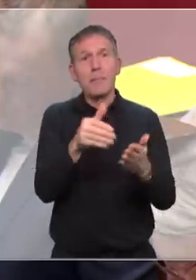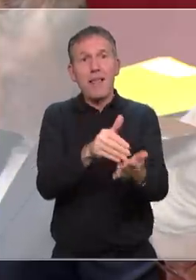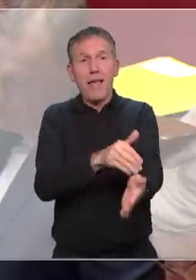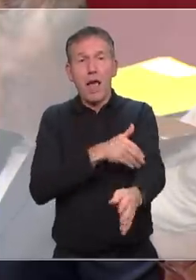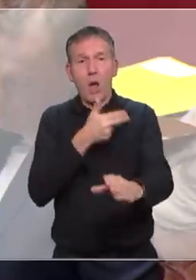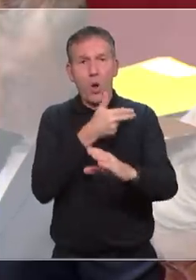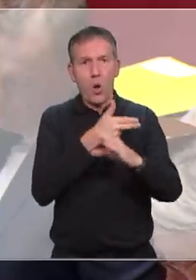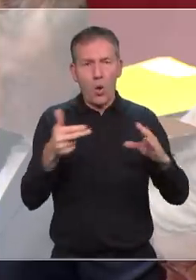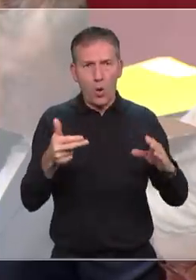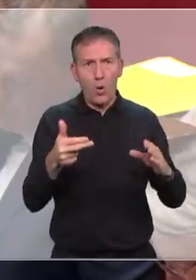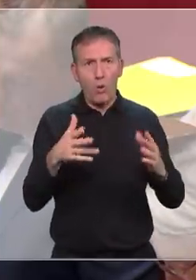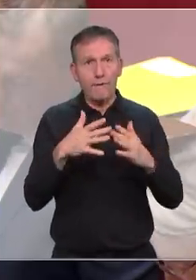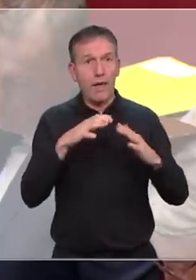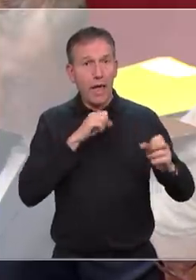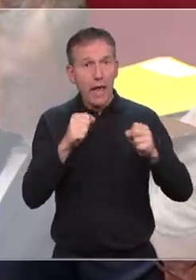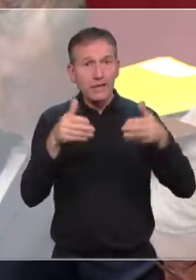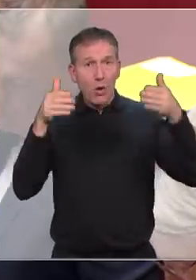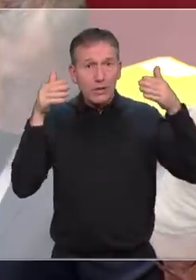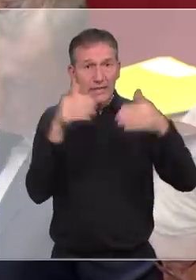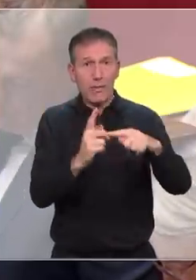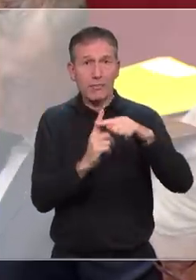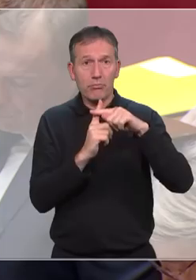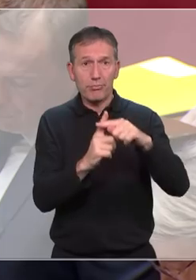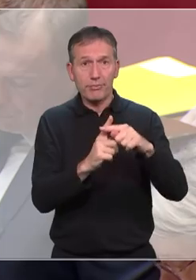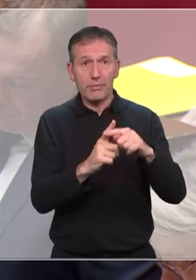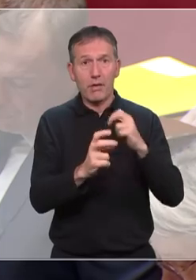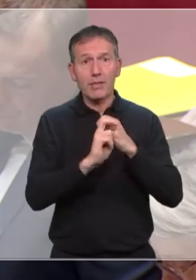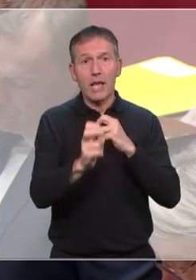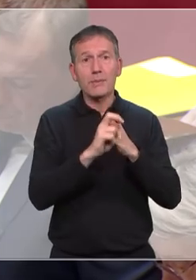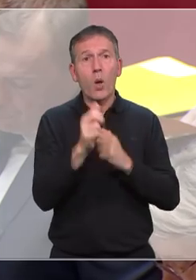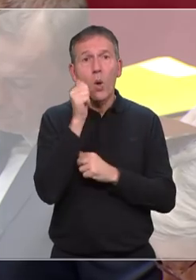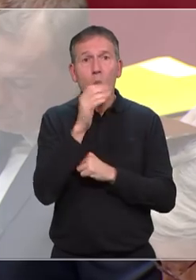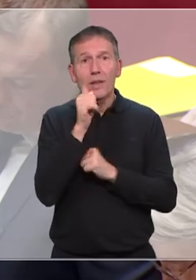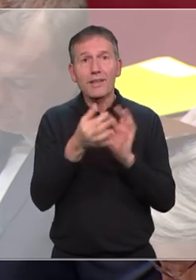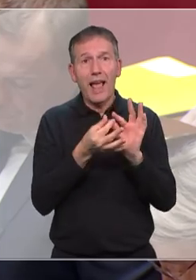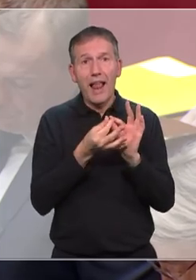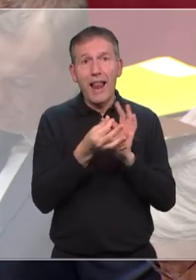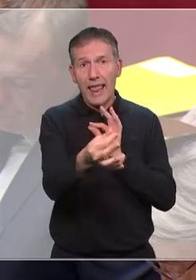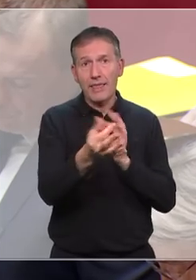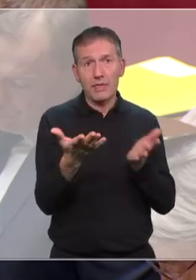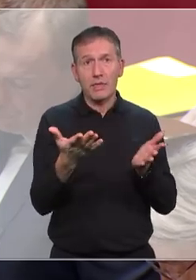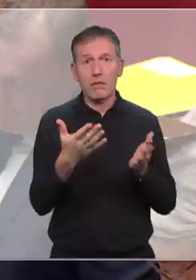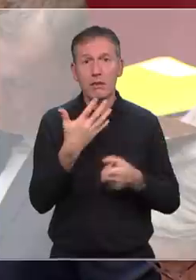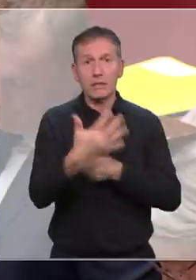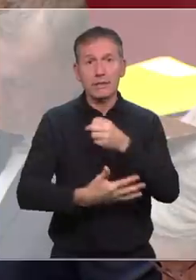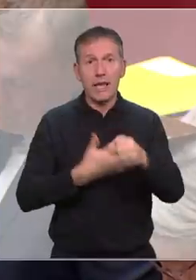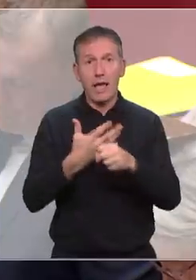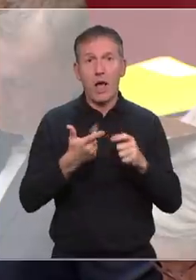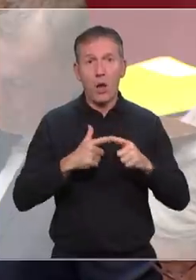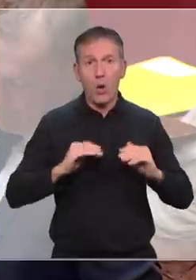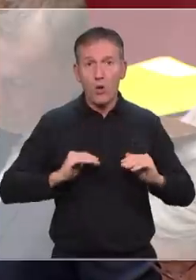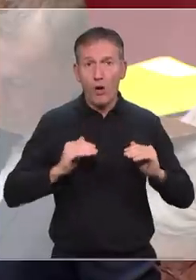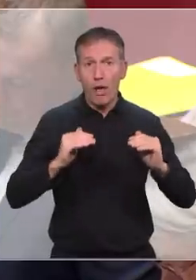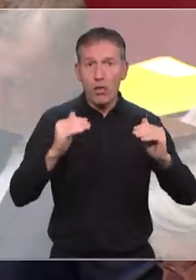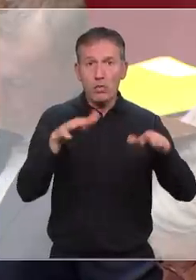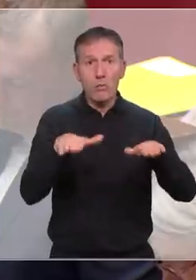l'accent qui sera mis, vous avez raison, sur la régénération des transports du quotidien et des lignes. Nous avons depuis 5 ans augmenté les moyens que nous